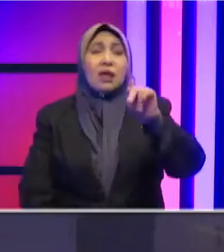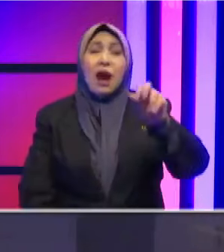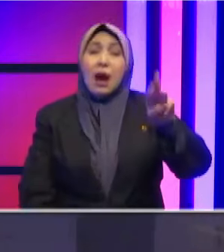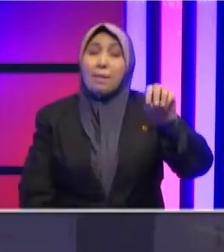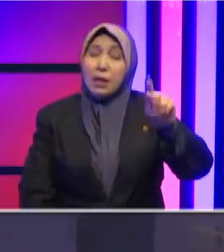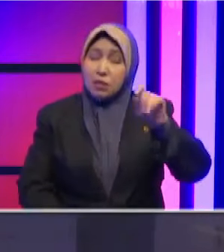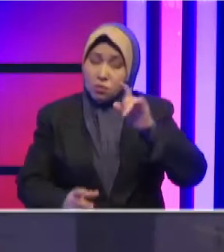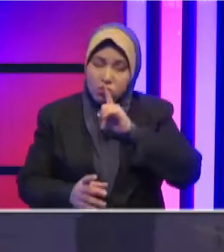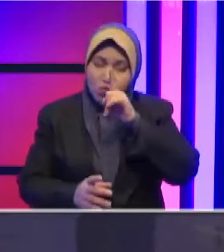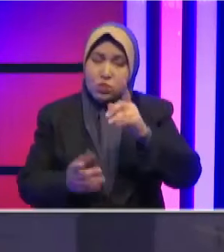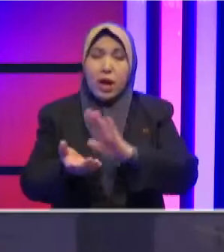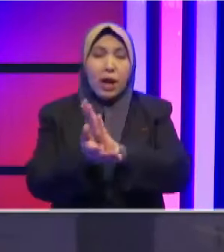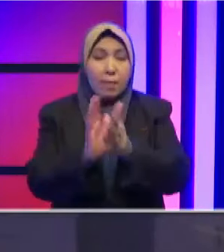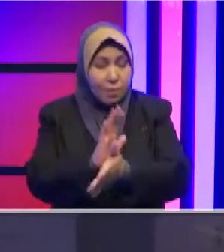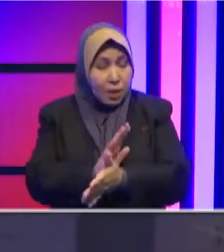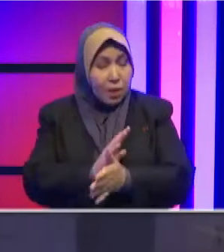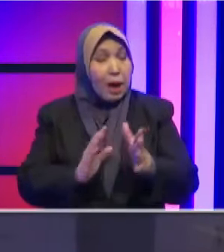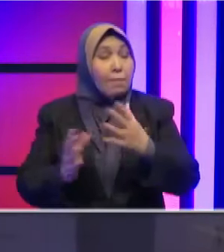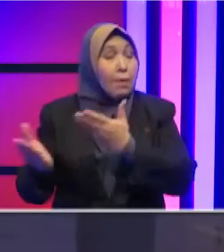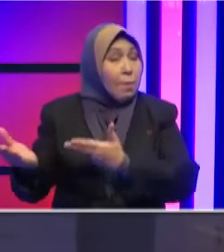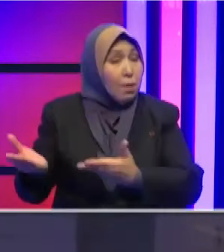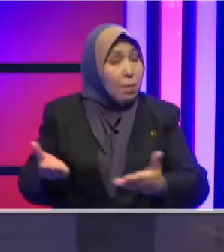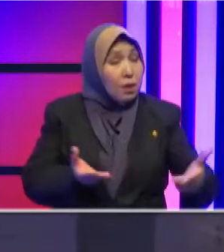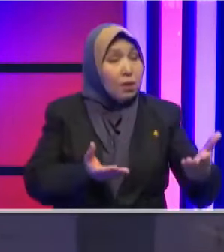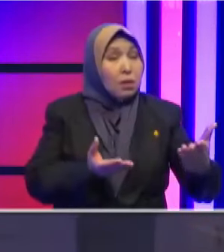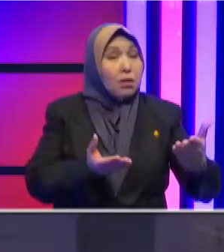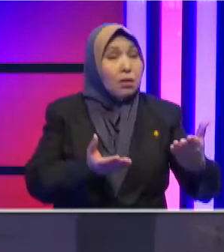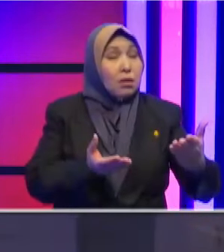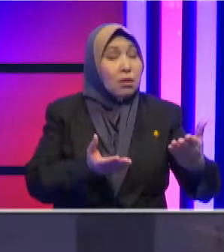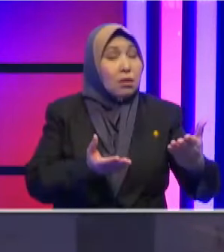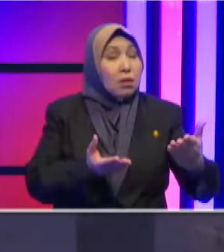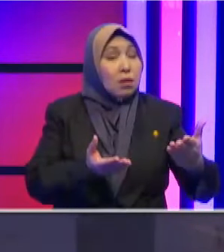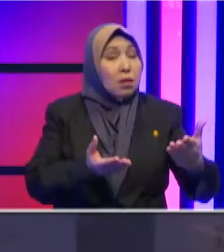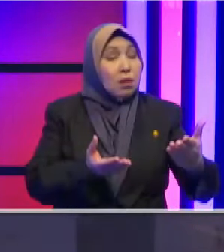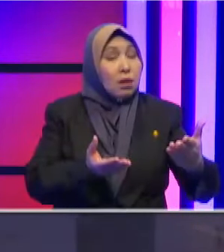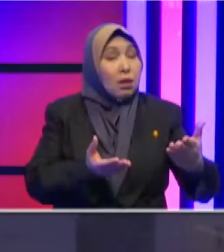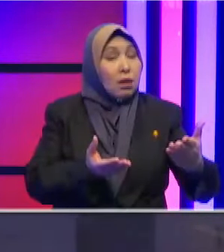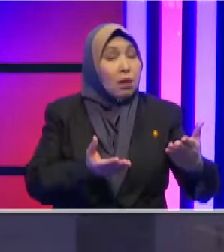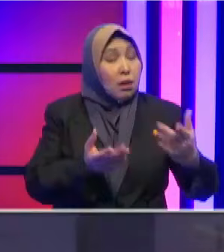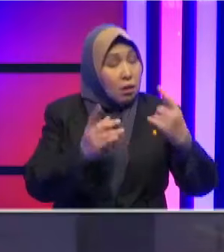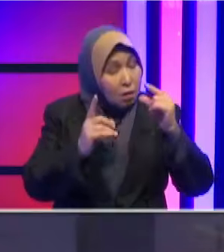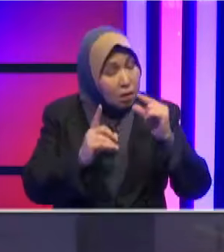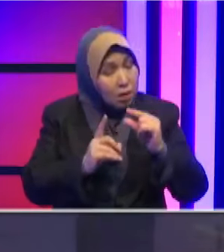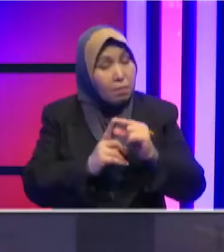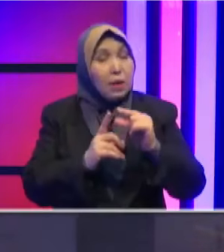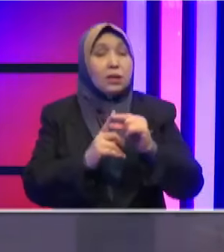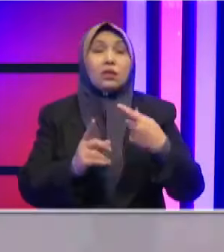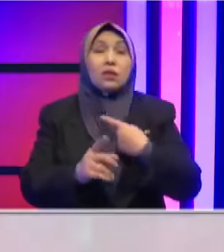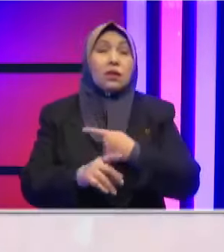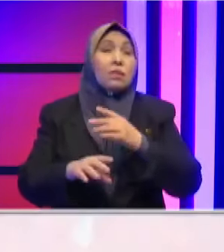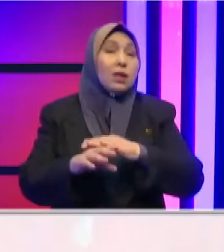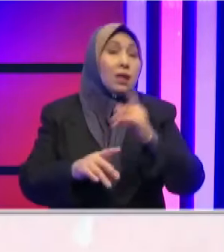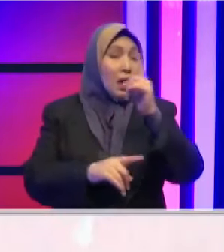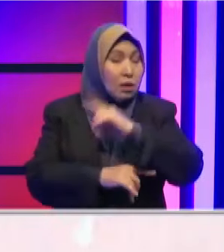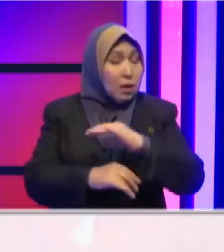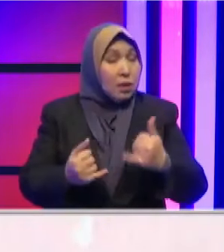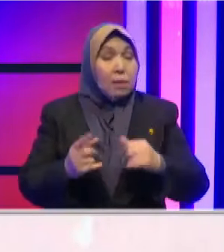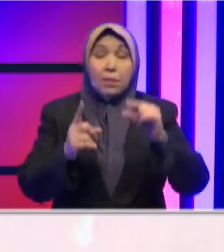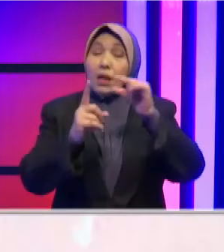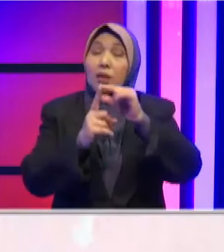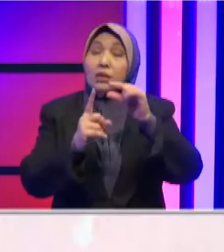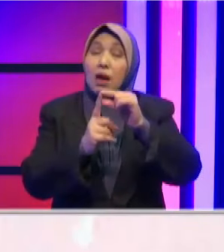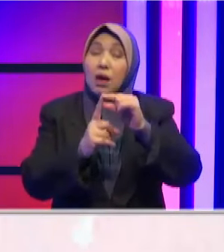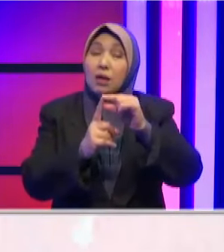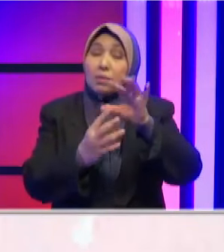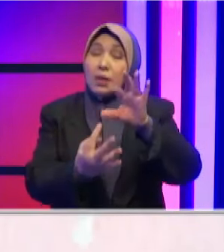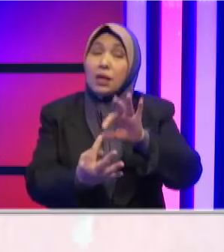terjadi membawa resolusi membawa Hai kalimat itu apa aja hari ini yaitu perkataan